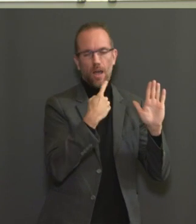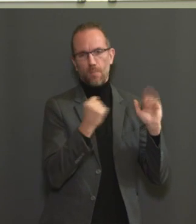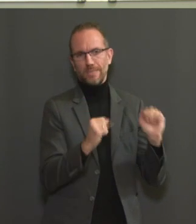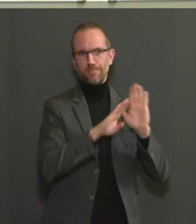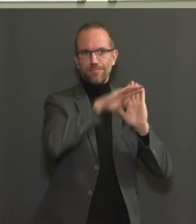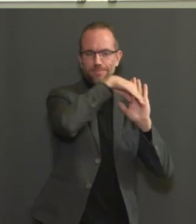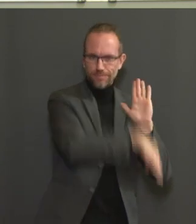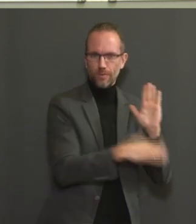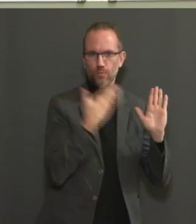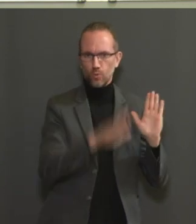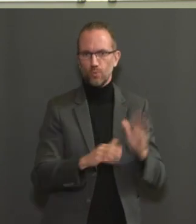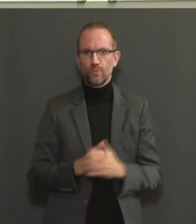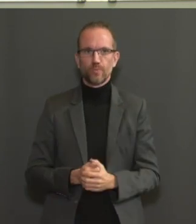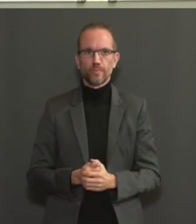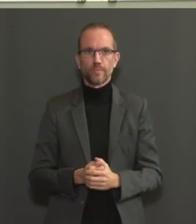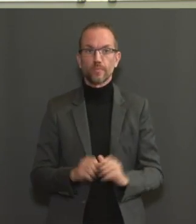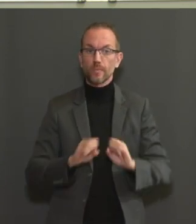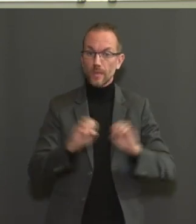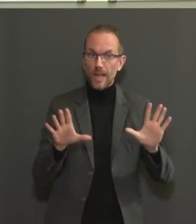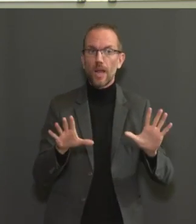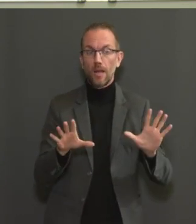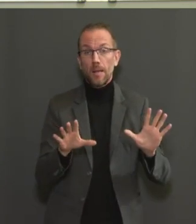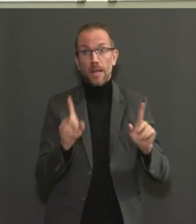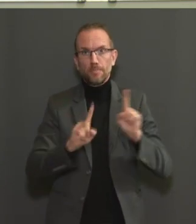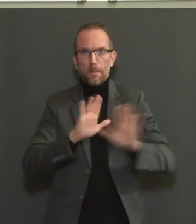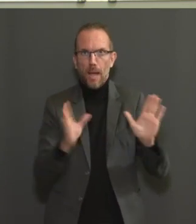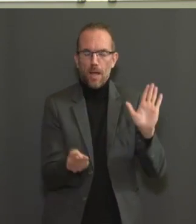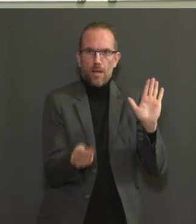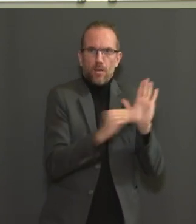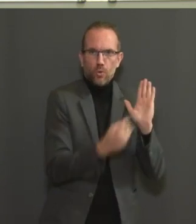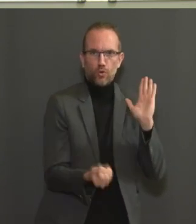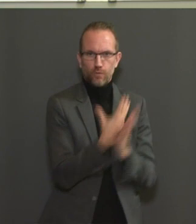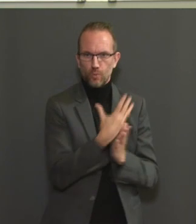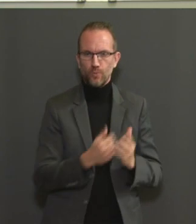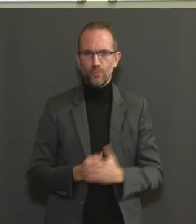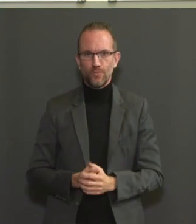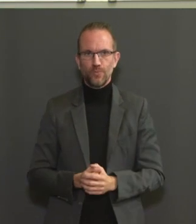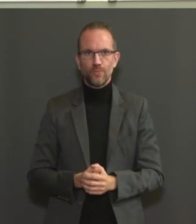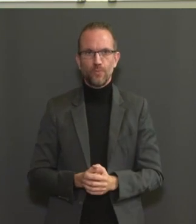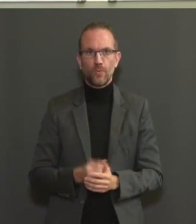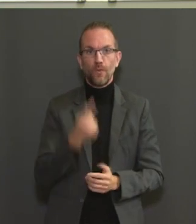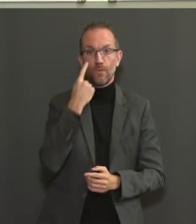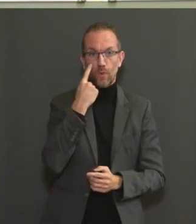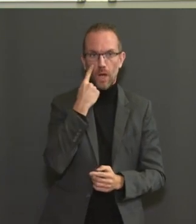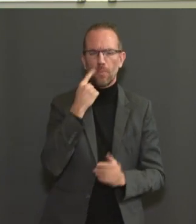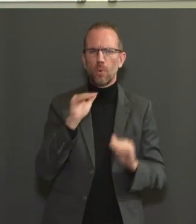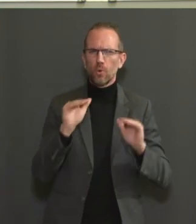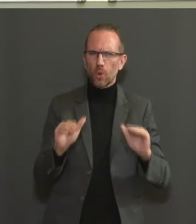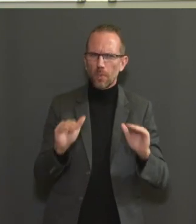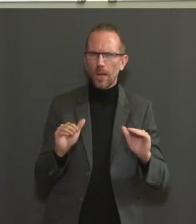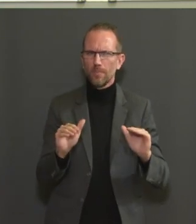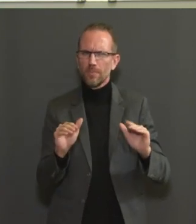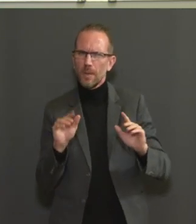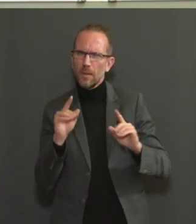soient nécessaires. Ce qui est encourageant, c'est de savoir que, et on le voit sur la diapositive, il y a un peu moins